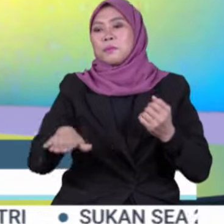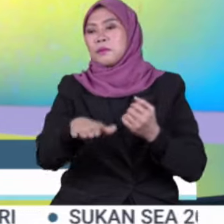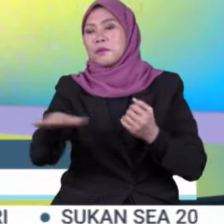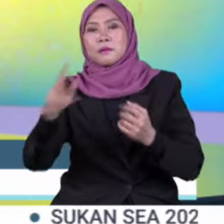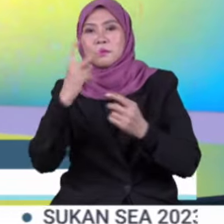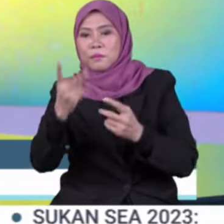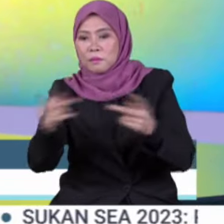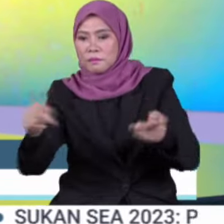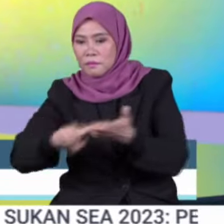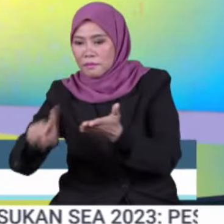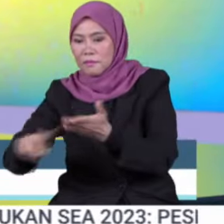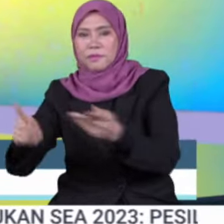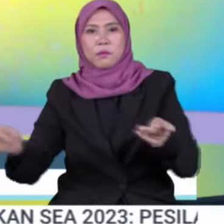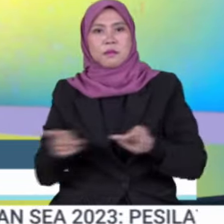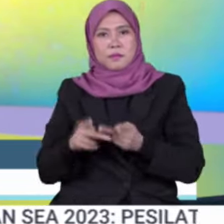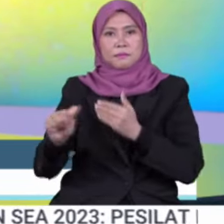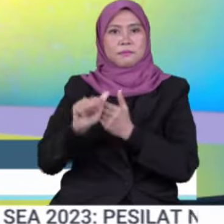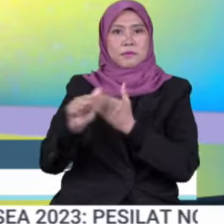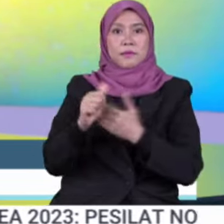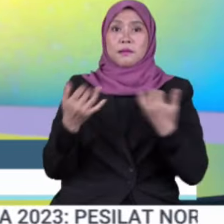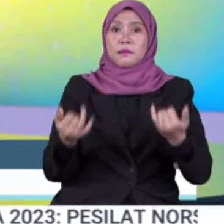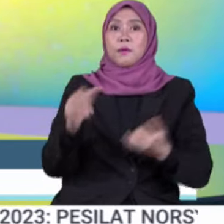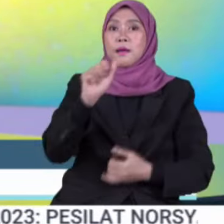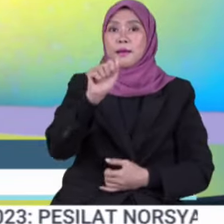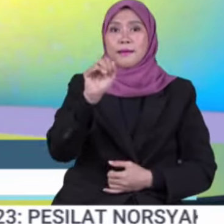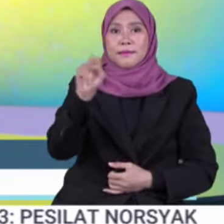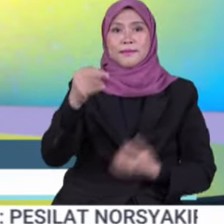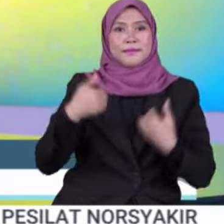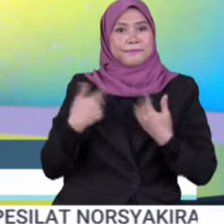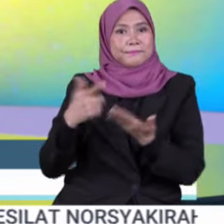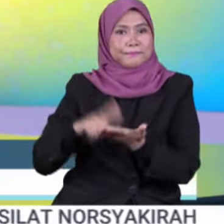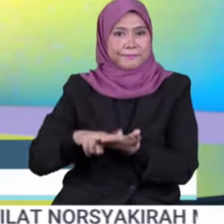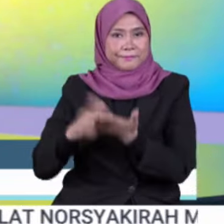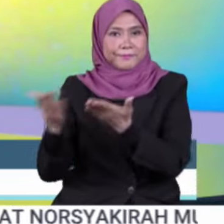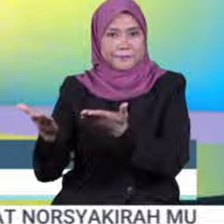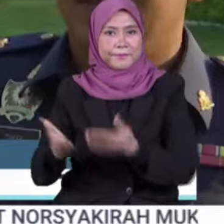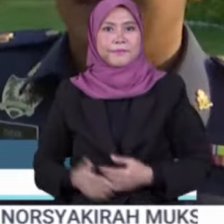turut dilakukan. Nur Ain Abu Bakar ada perinciannya. Saksikan.